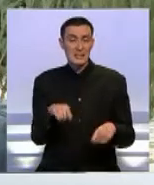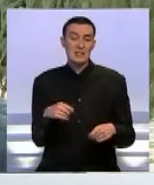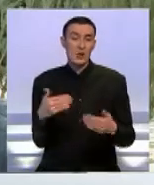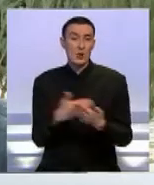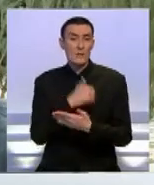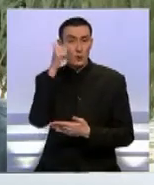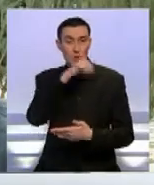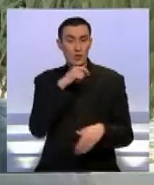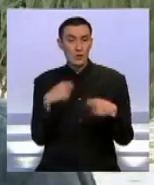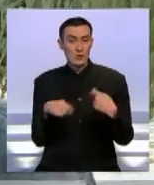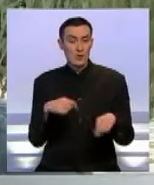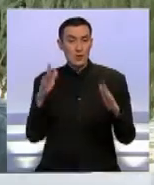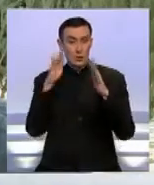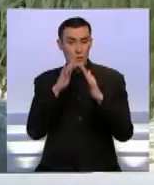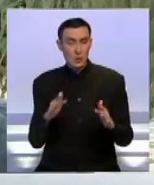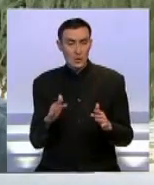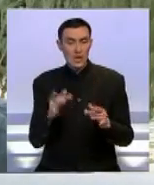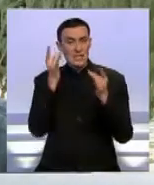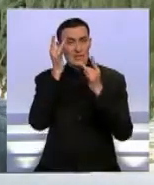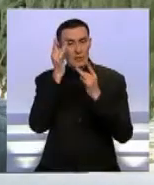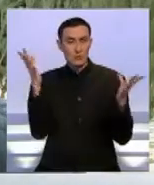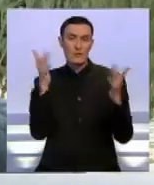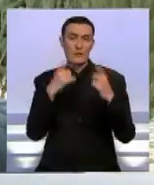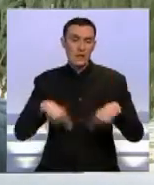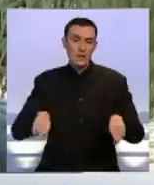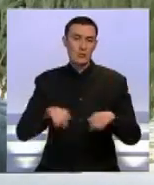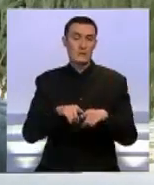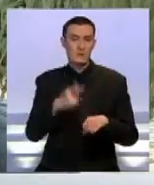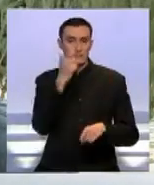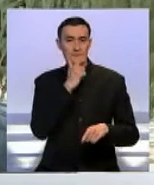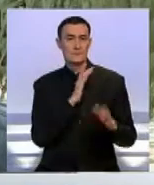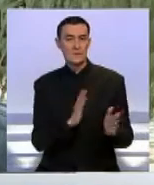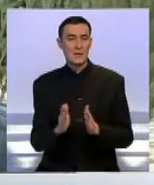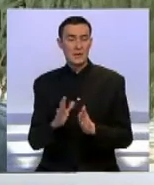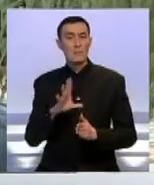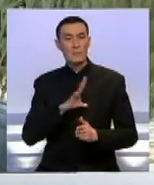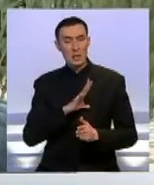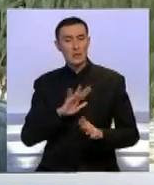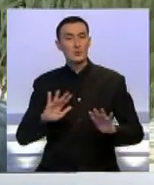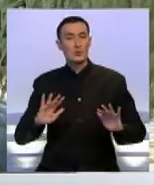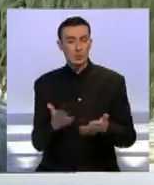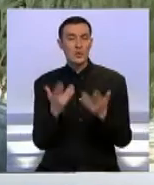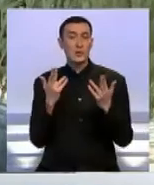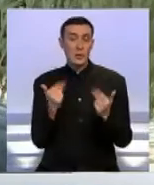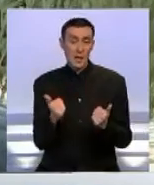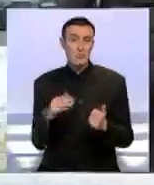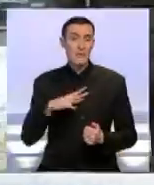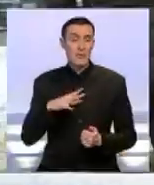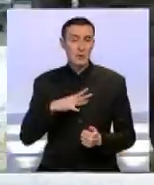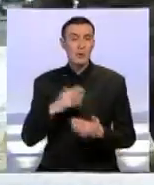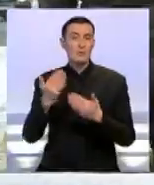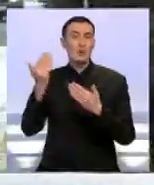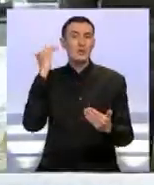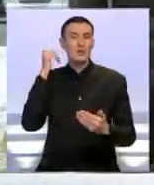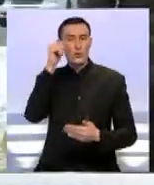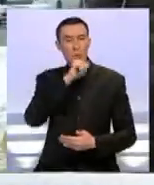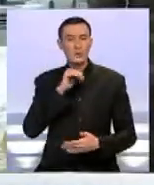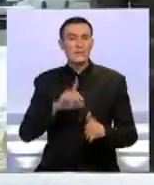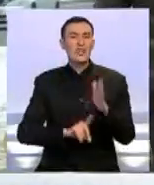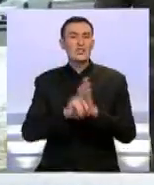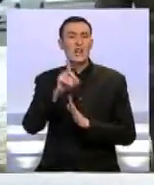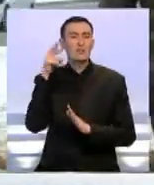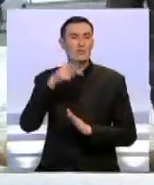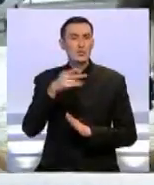елок цивилизованно, культурно, организованно. Были случаи, действительно, когда предыдущие года, начало